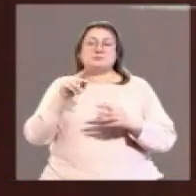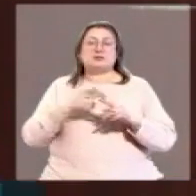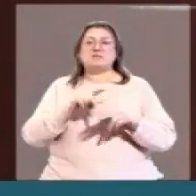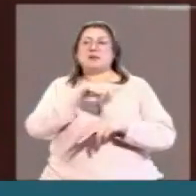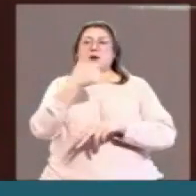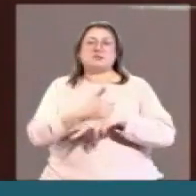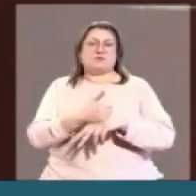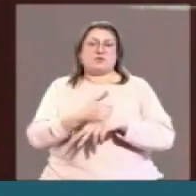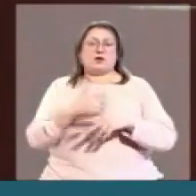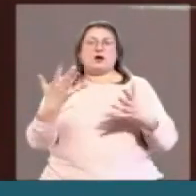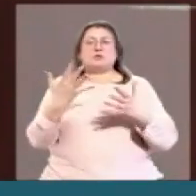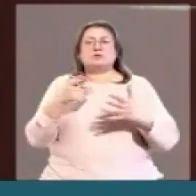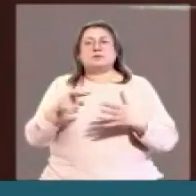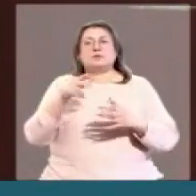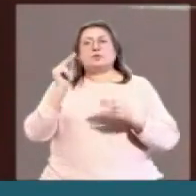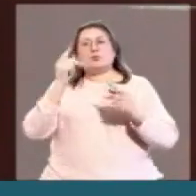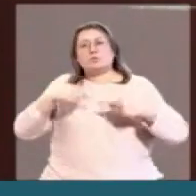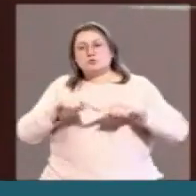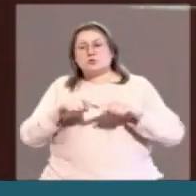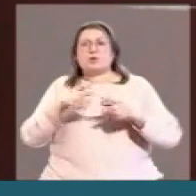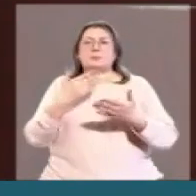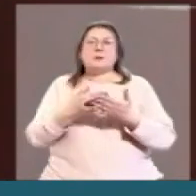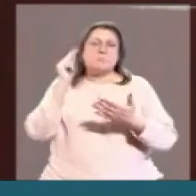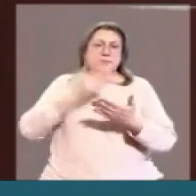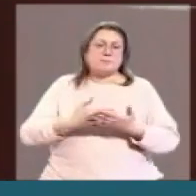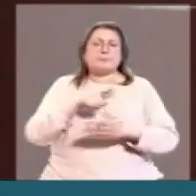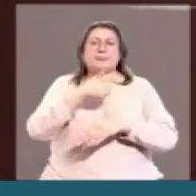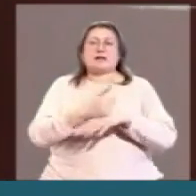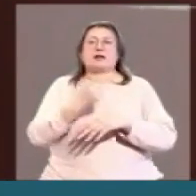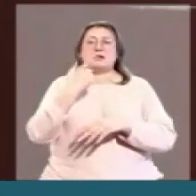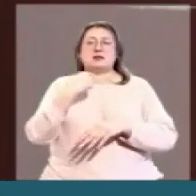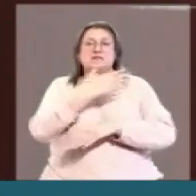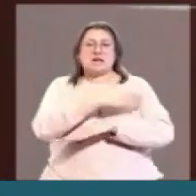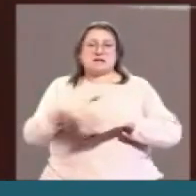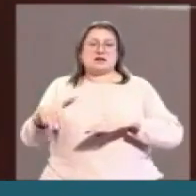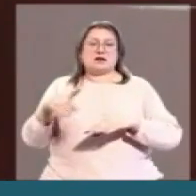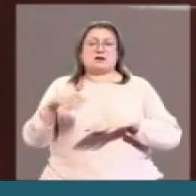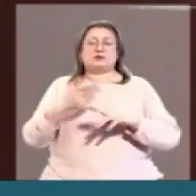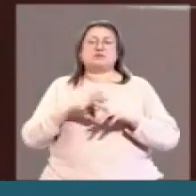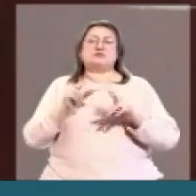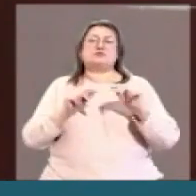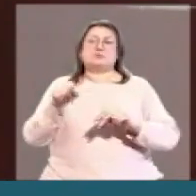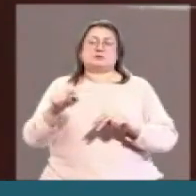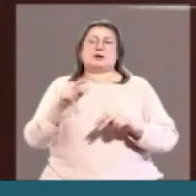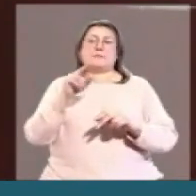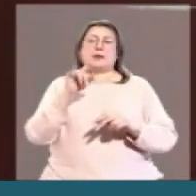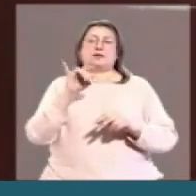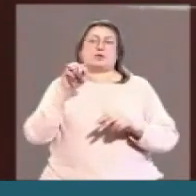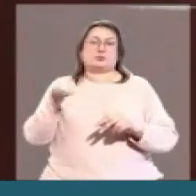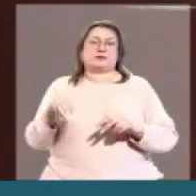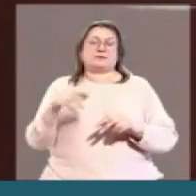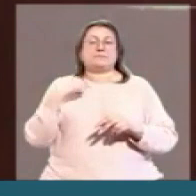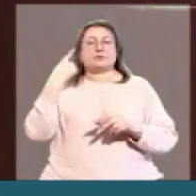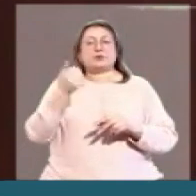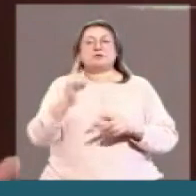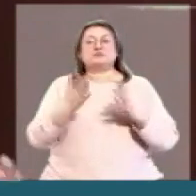основное. Какой бы ни был предмет, какой бы ни был кружок, самое основное, что красной линией проходил патриотизм. Я думаю, будет хорошо, если